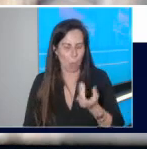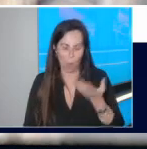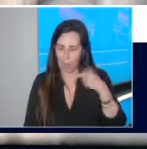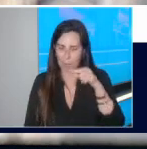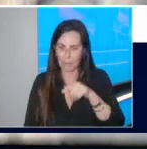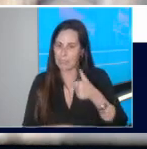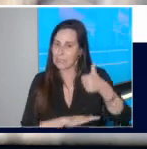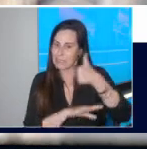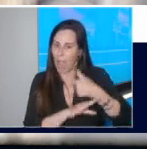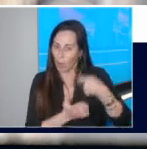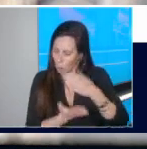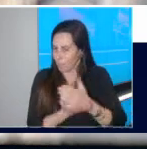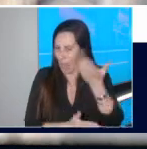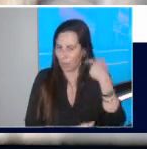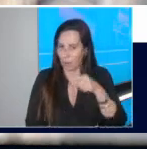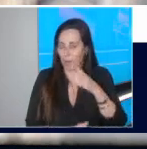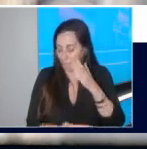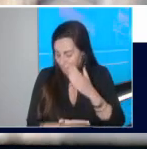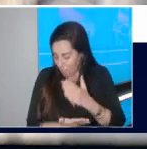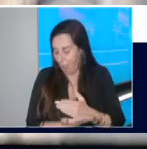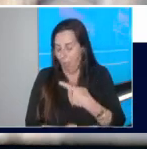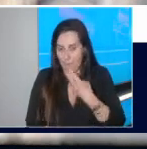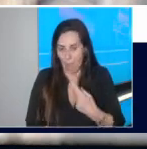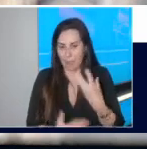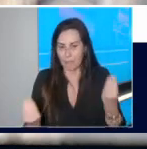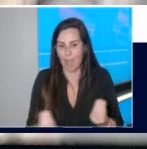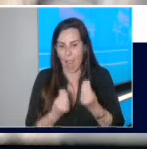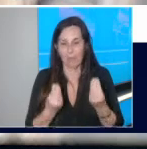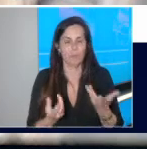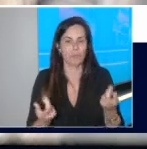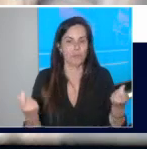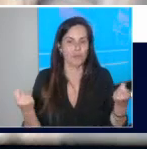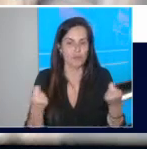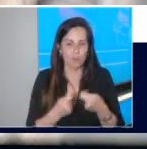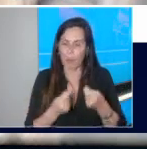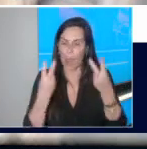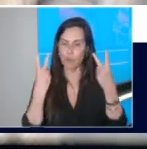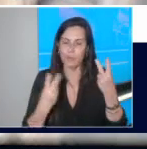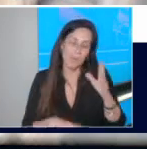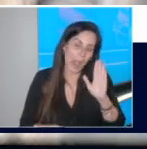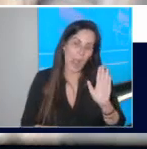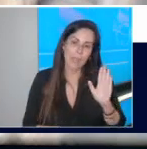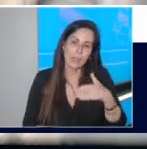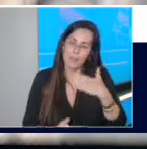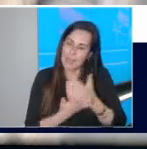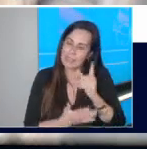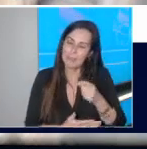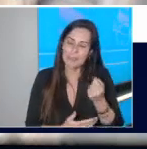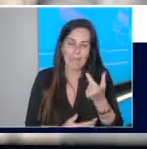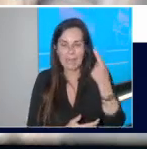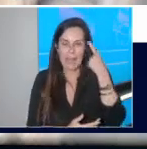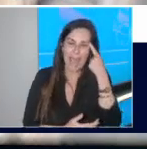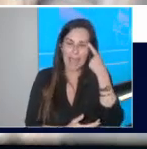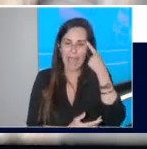היה שר האוצר, הוא בטח כבר התבטא בסוגיות מאוד מרכזיות, כך שאנחנו כבר אמורים